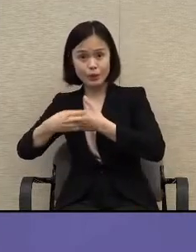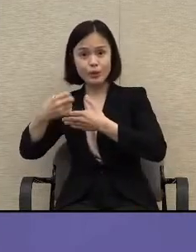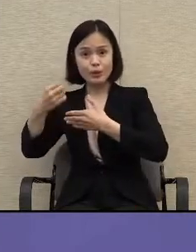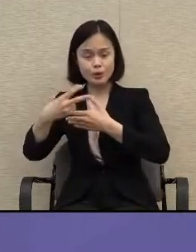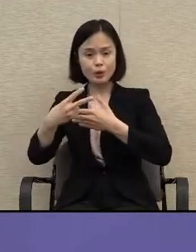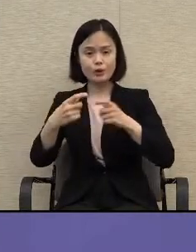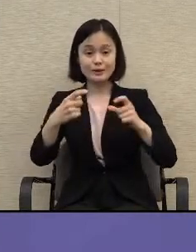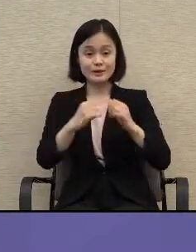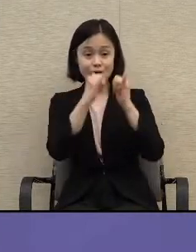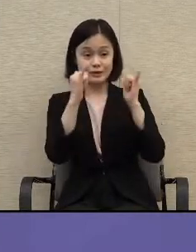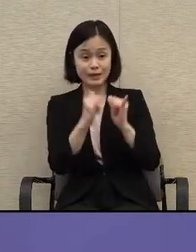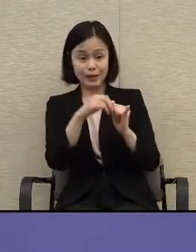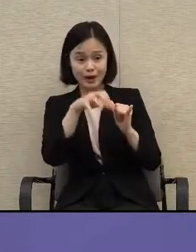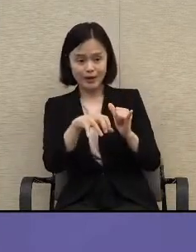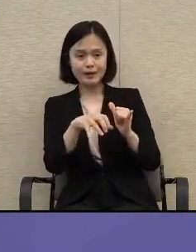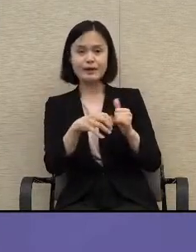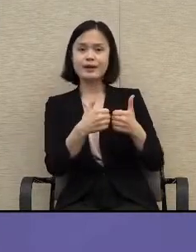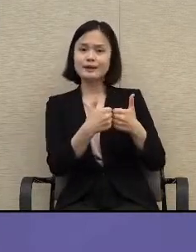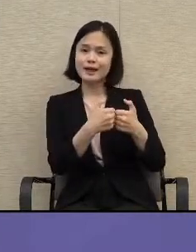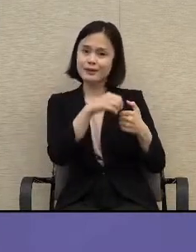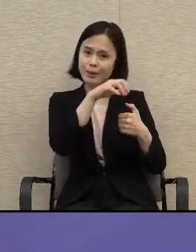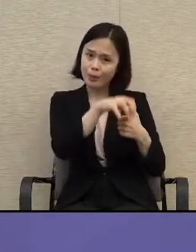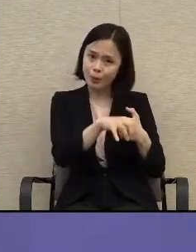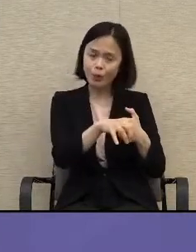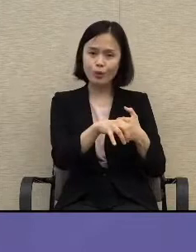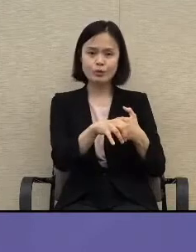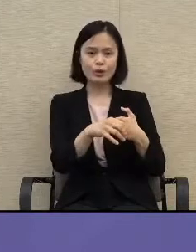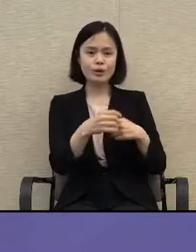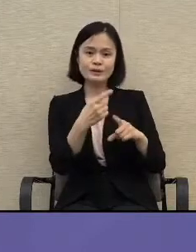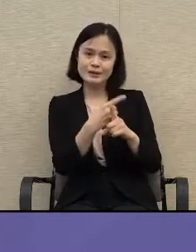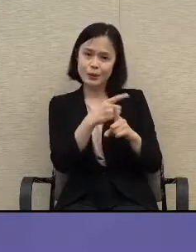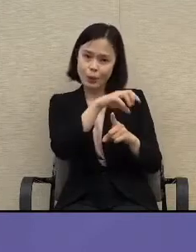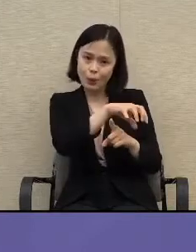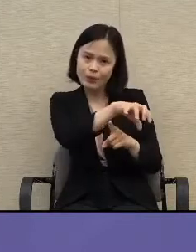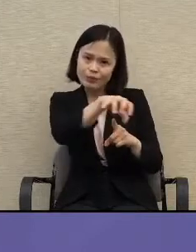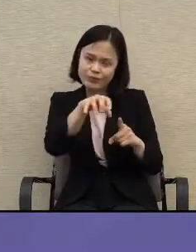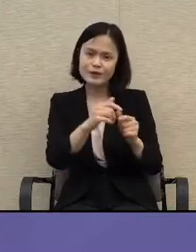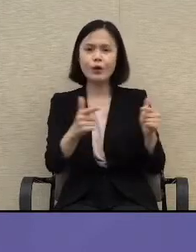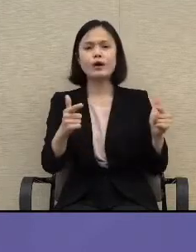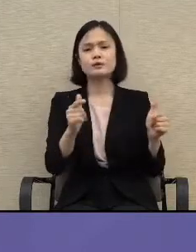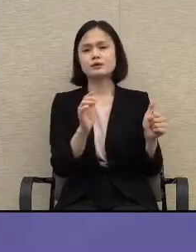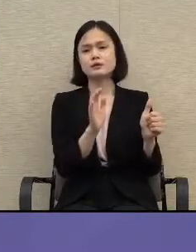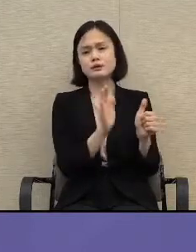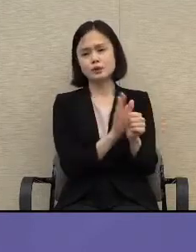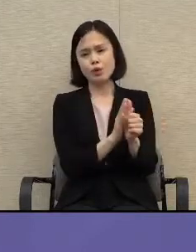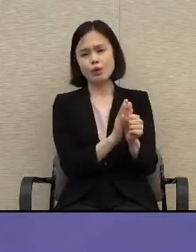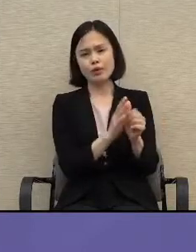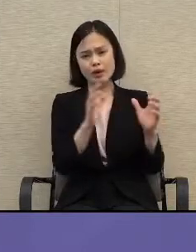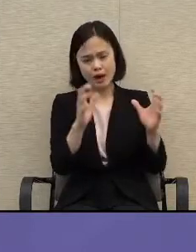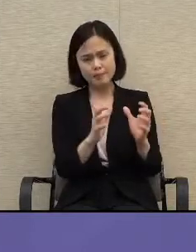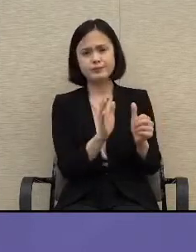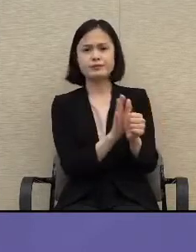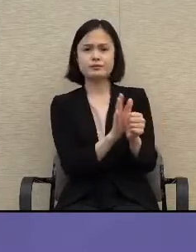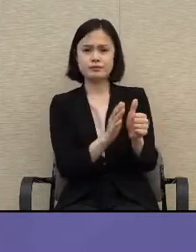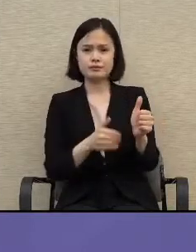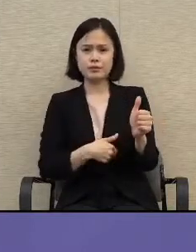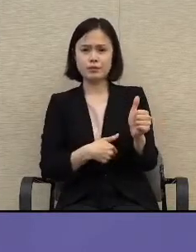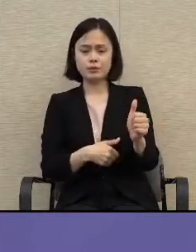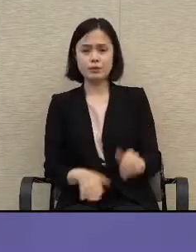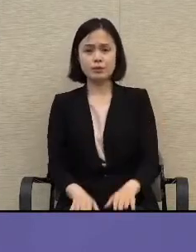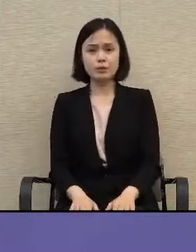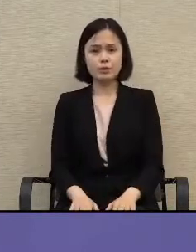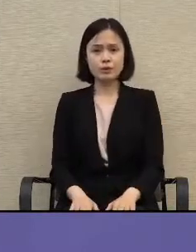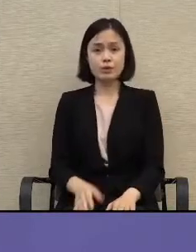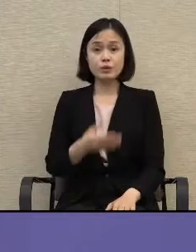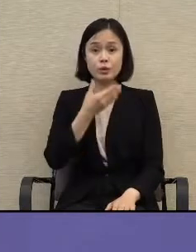서비스 전달 체계 간의 연계라는 것들이 계속돼서 강조되고 있고, 또 지자체 안에, 지역사회 안에서 보건과